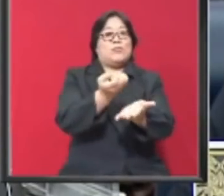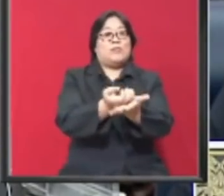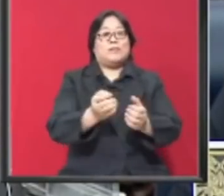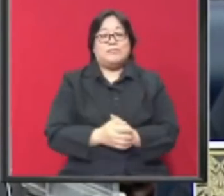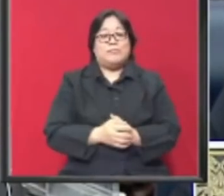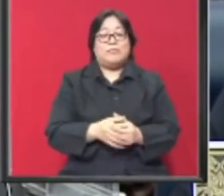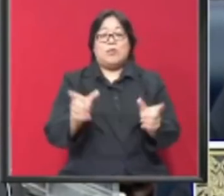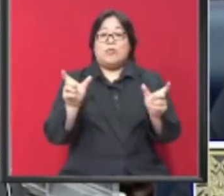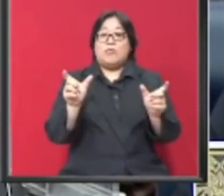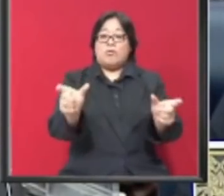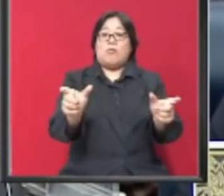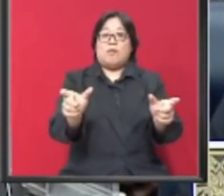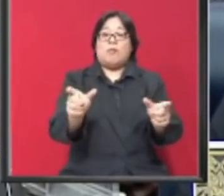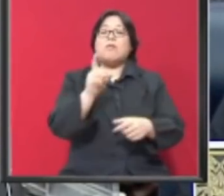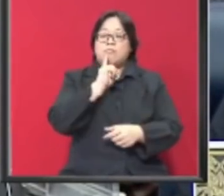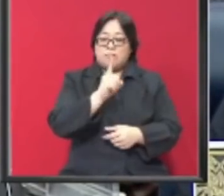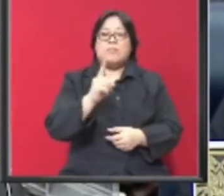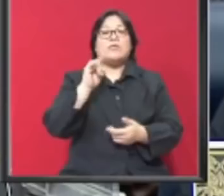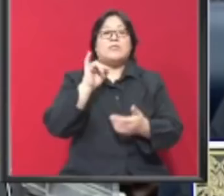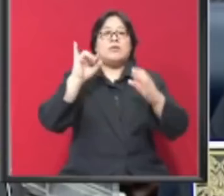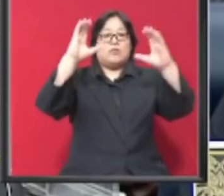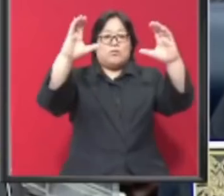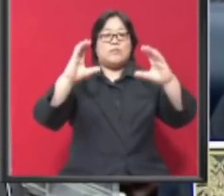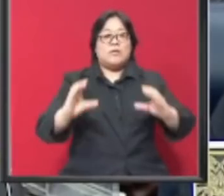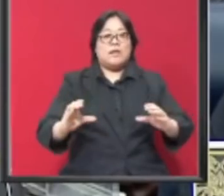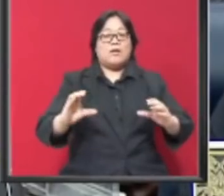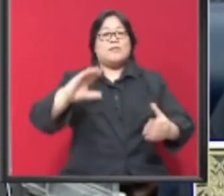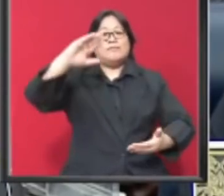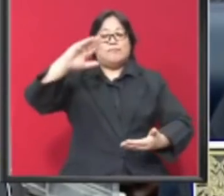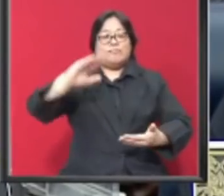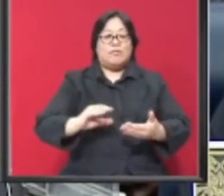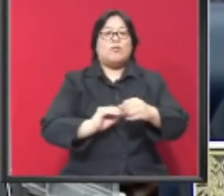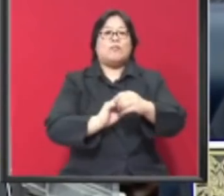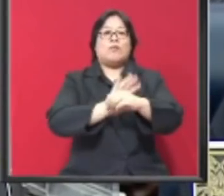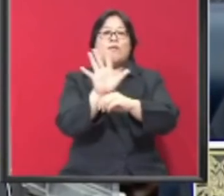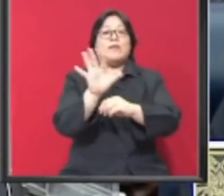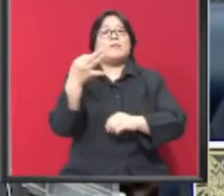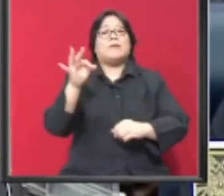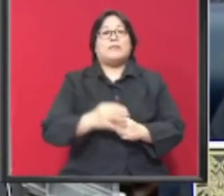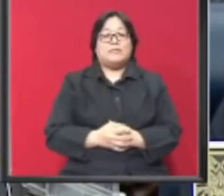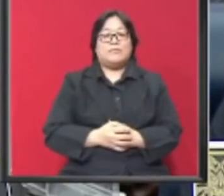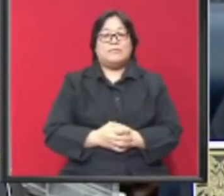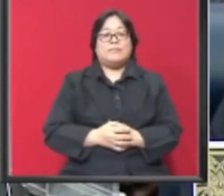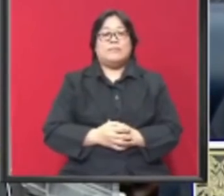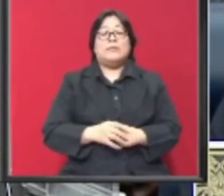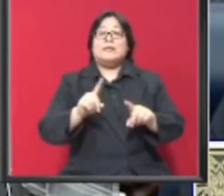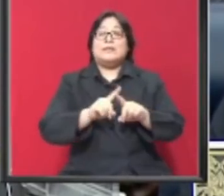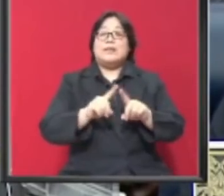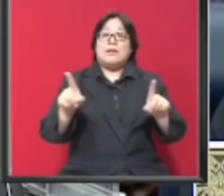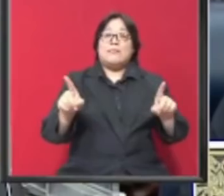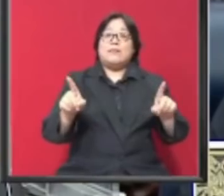lock daun memang satu cara membendung kulit 19 yang berkesan Hai